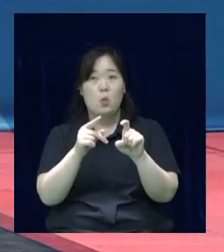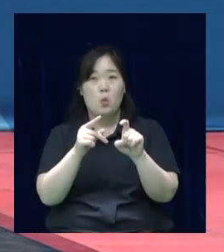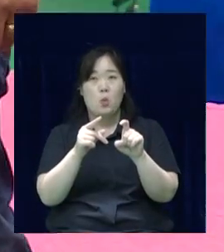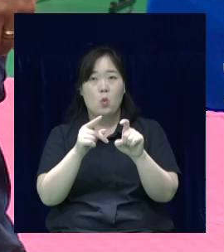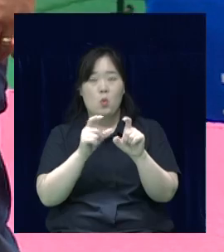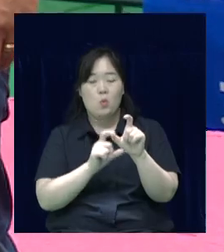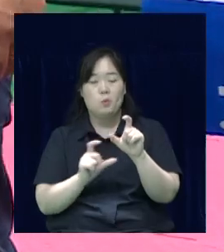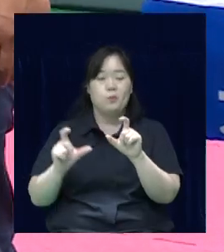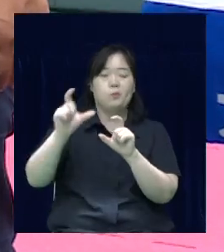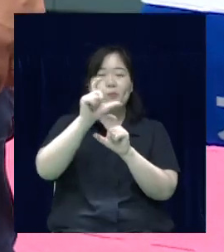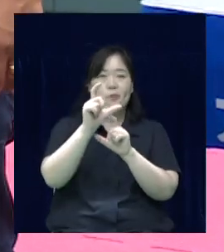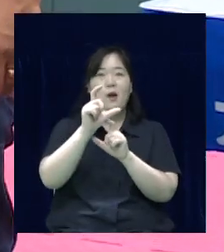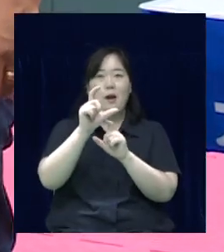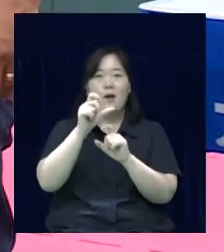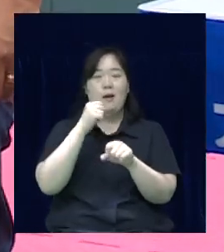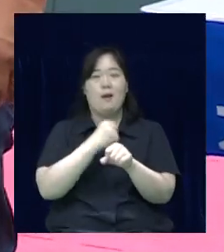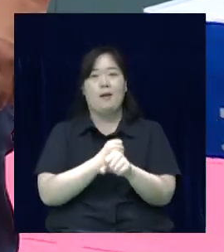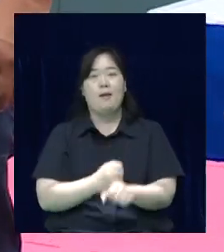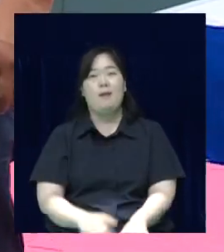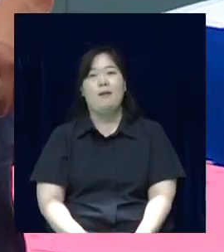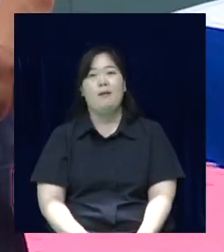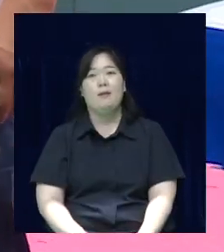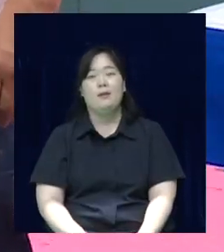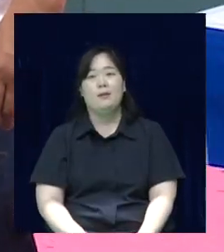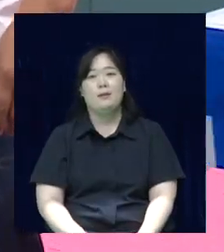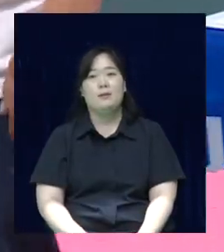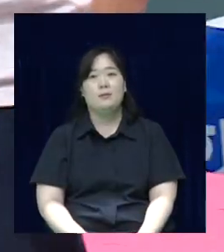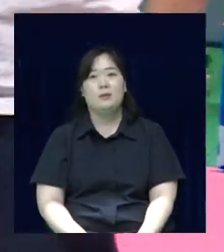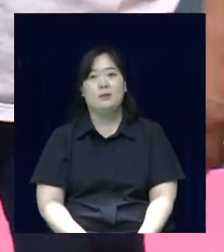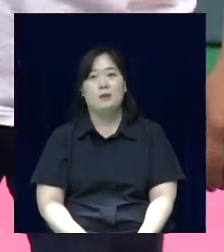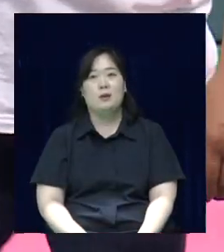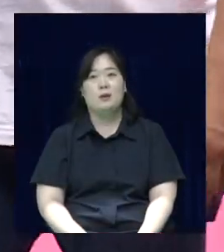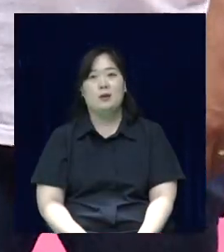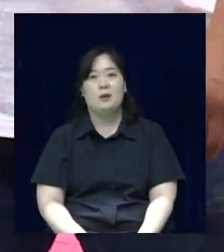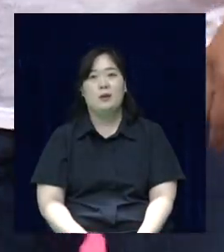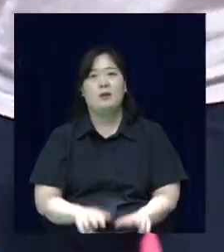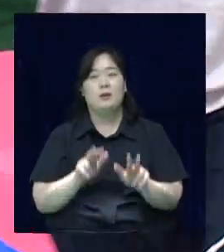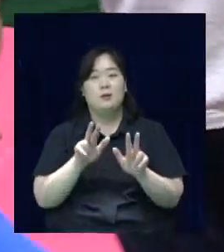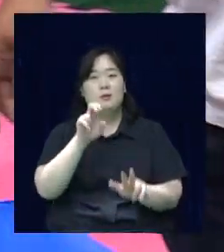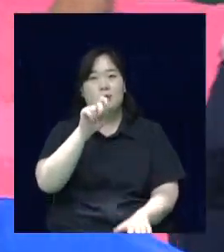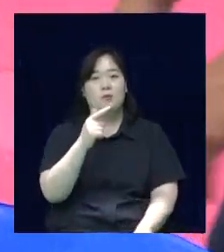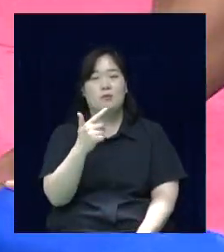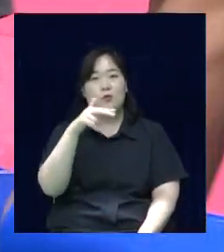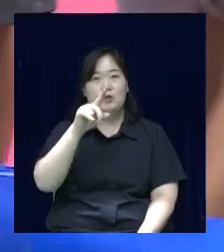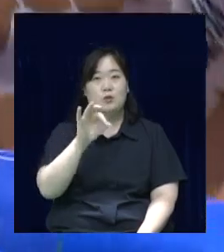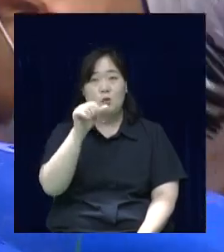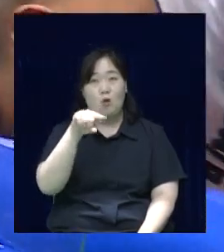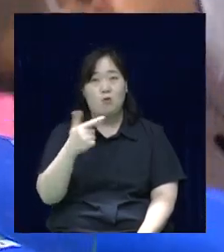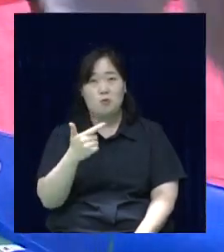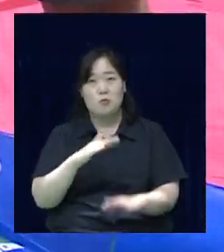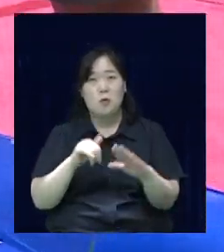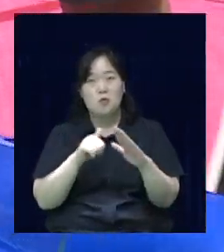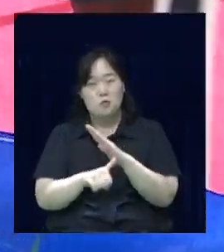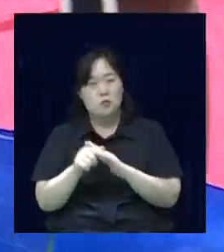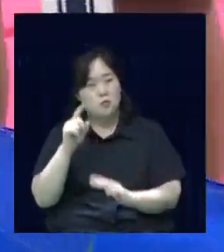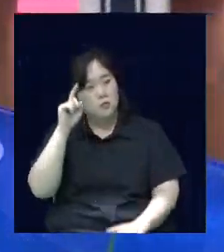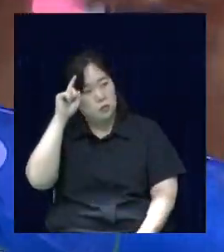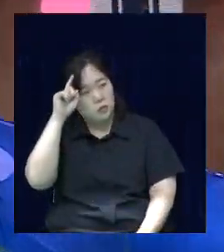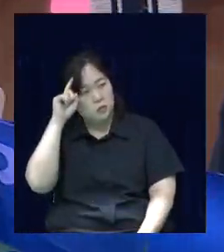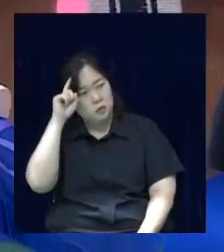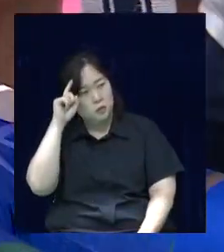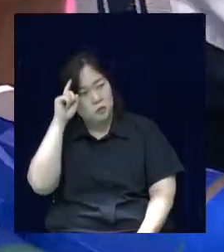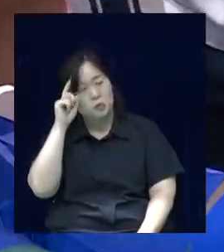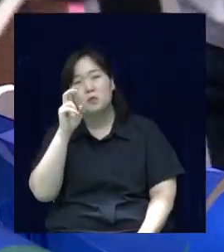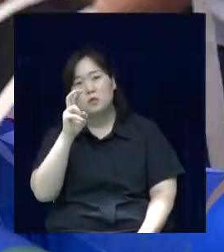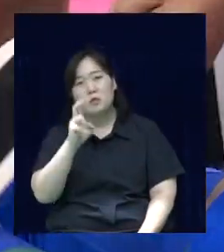시도를 하고 있는데 역시나 문정훈 선수를 또 신경을 안 쓸 수가 없는 상황이 되겠고요. 예. 또 나름 또